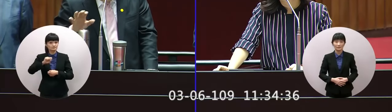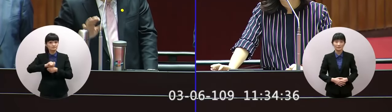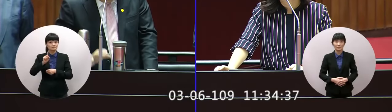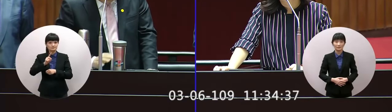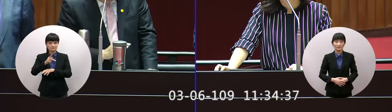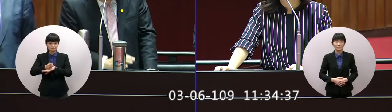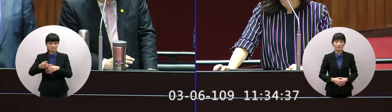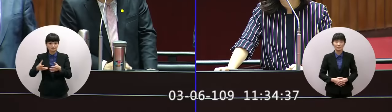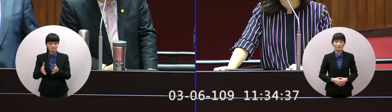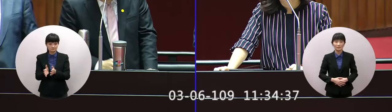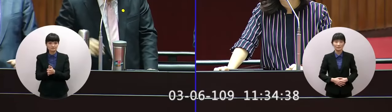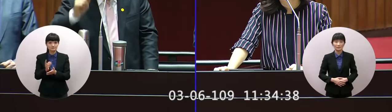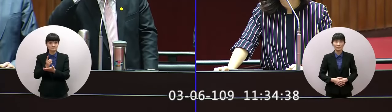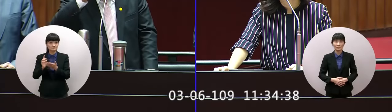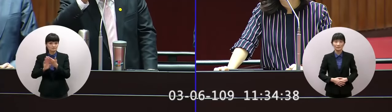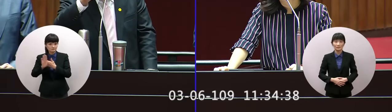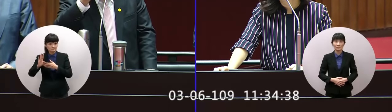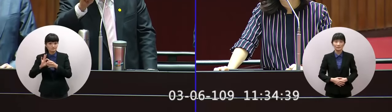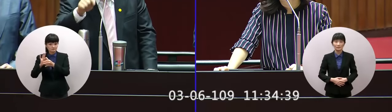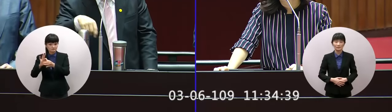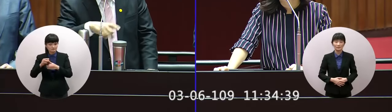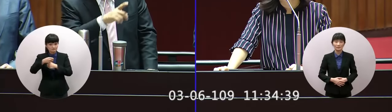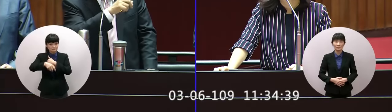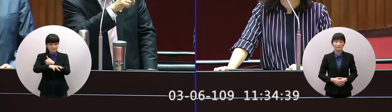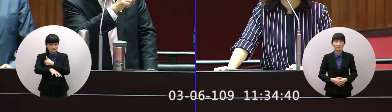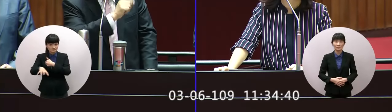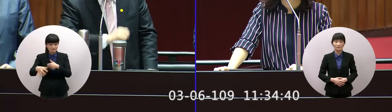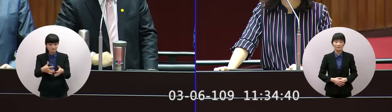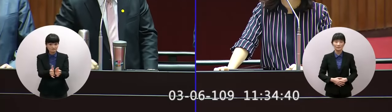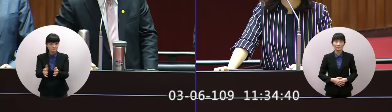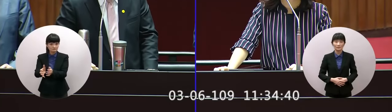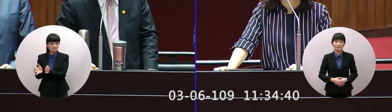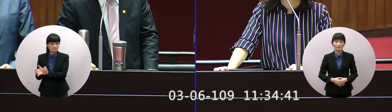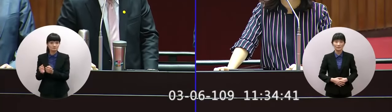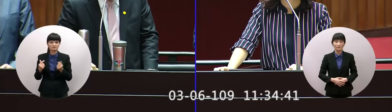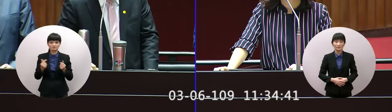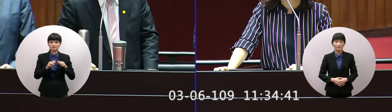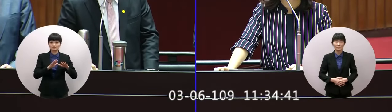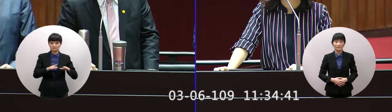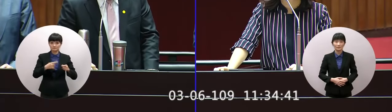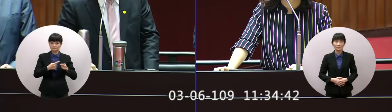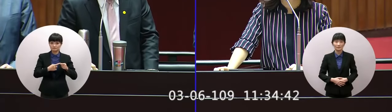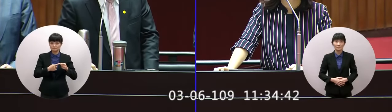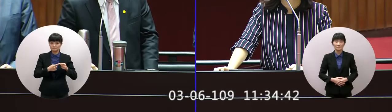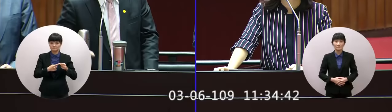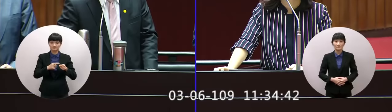相关，对于这一些，包括今年我刚才就讲，就有35